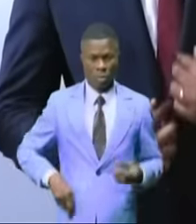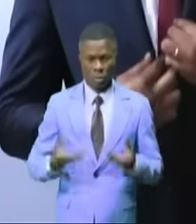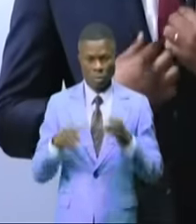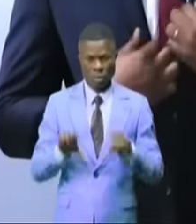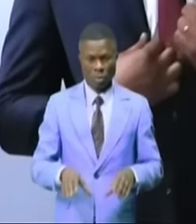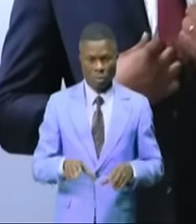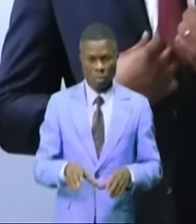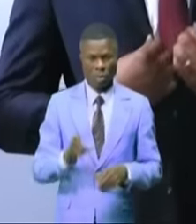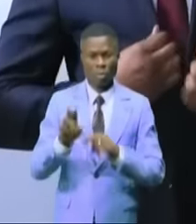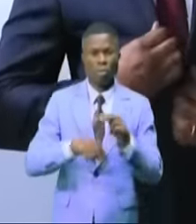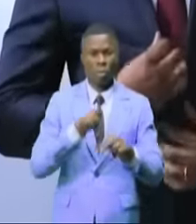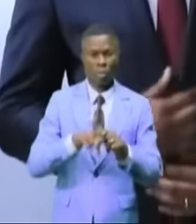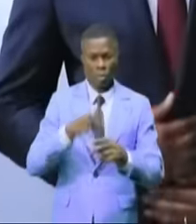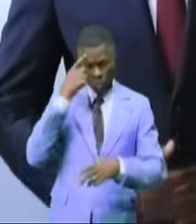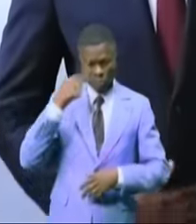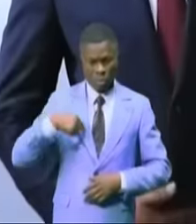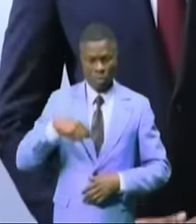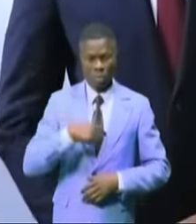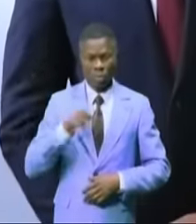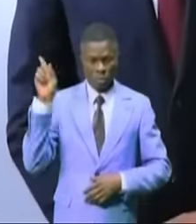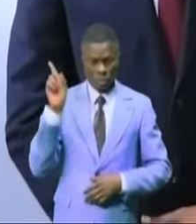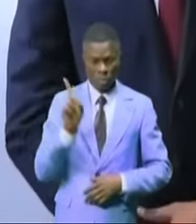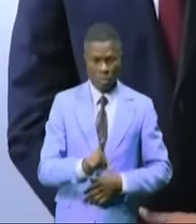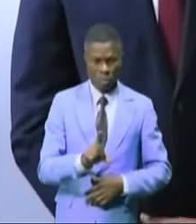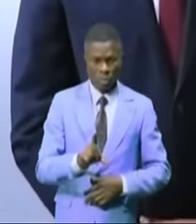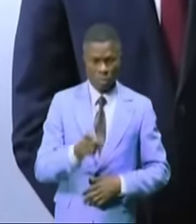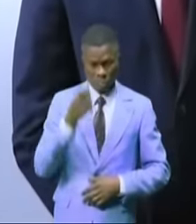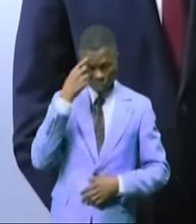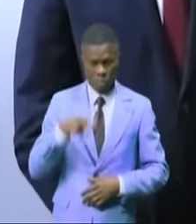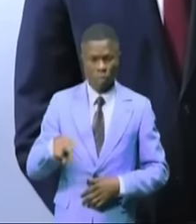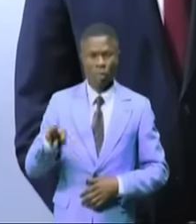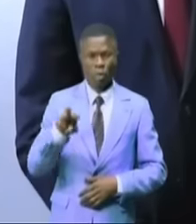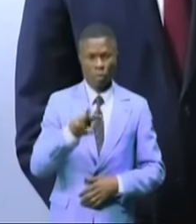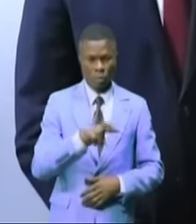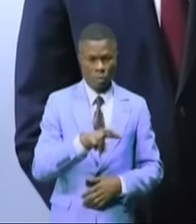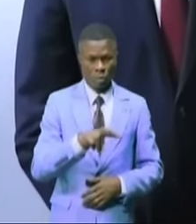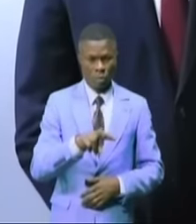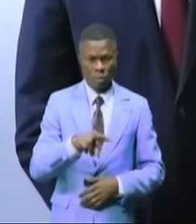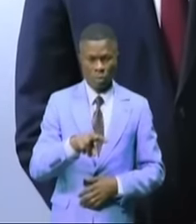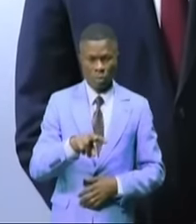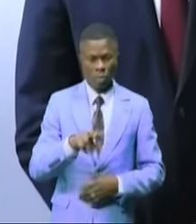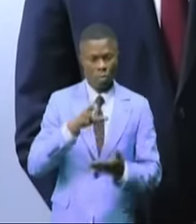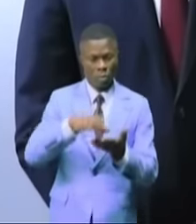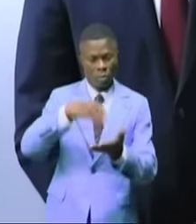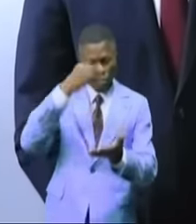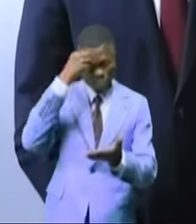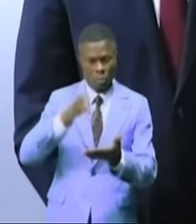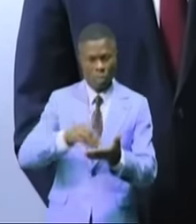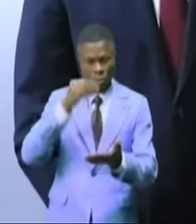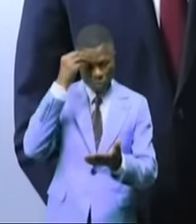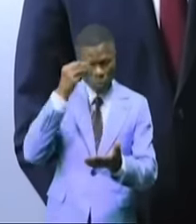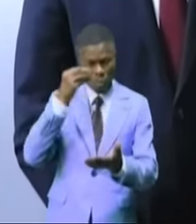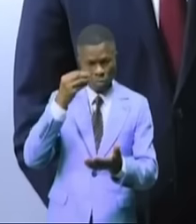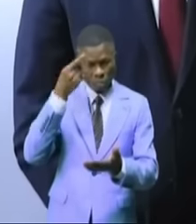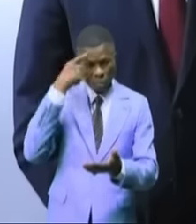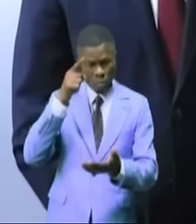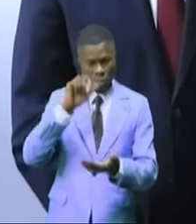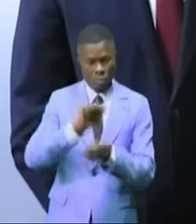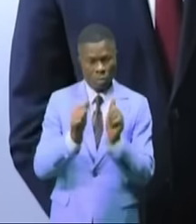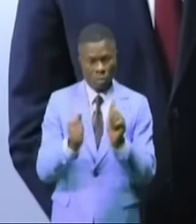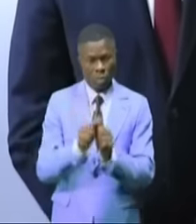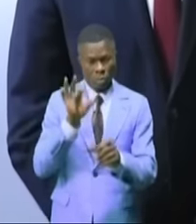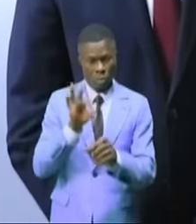était normal que je vienne auprès de lui me ressourcer pour aider à ce que notre